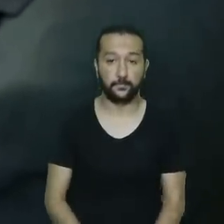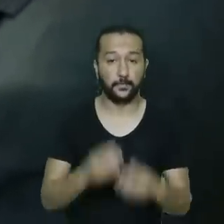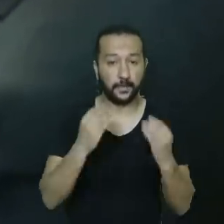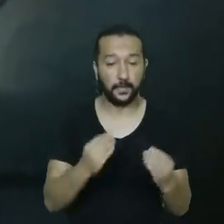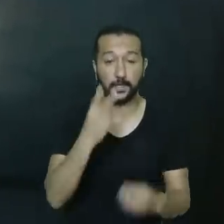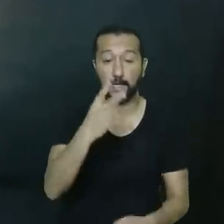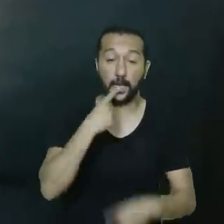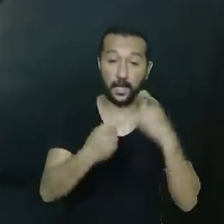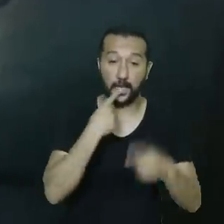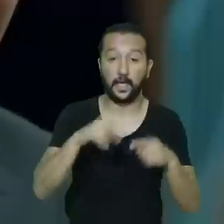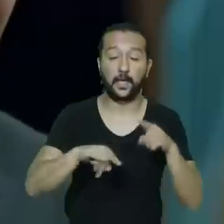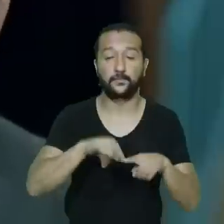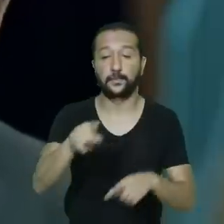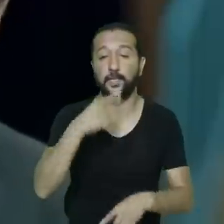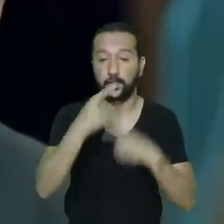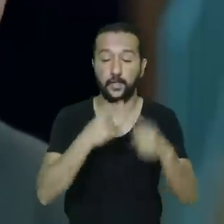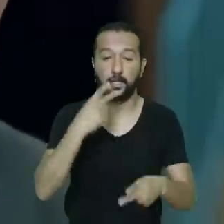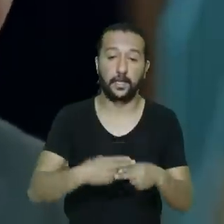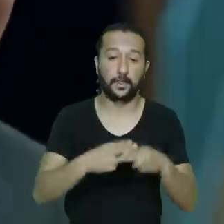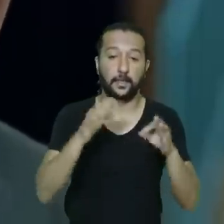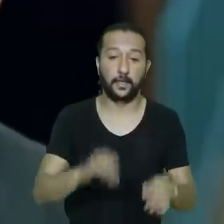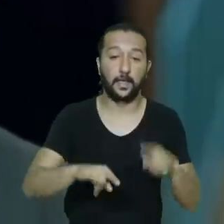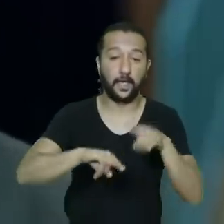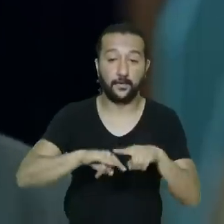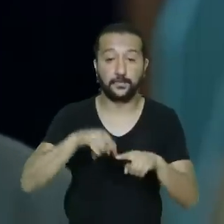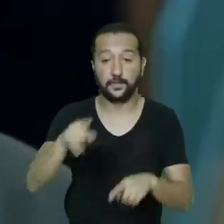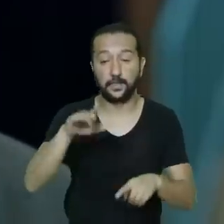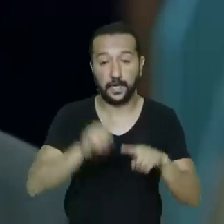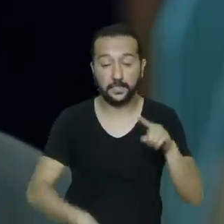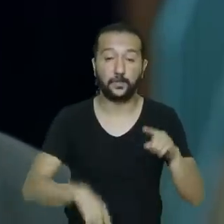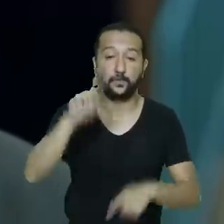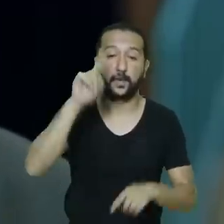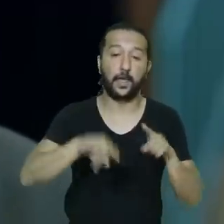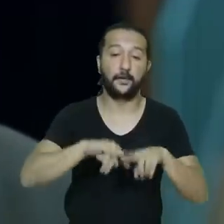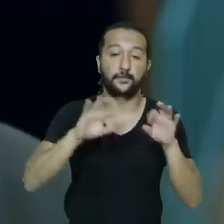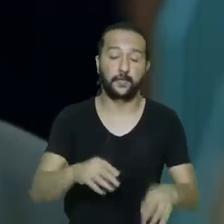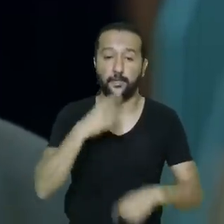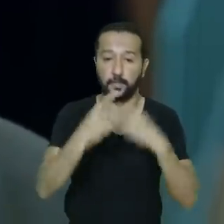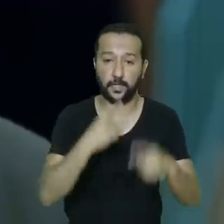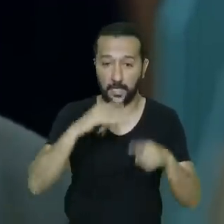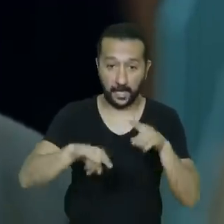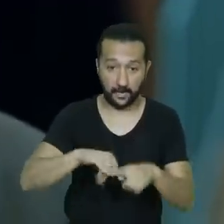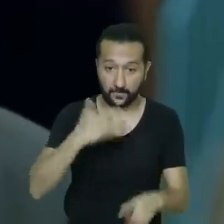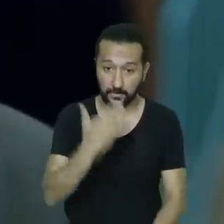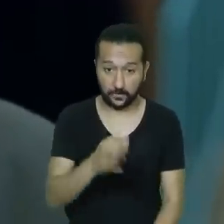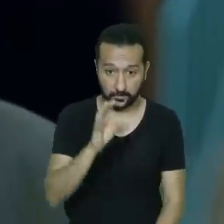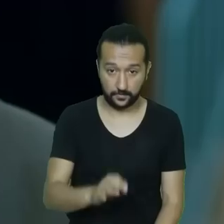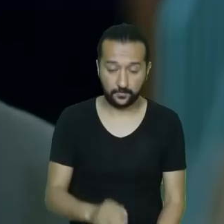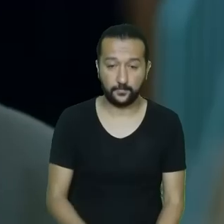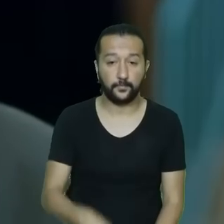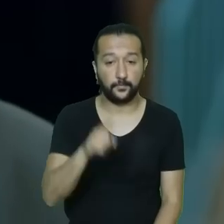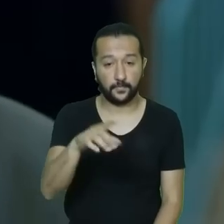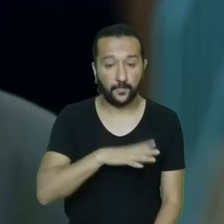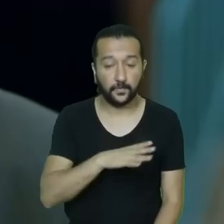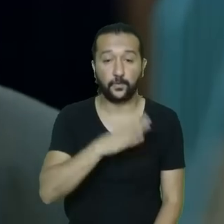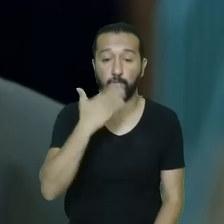İlk lafından bir hafize. Ha. Hafize aşağı, hafize yukarı. Hafize diyor.